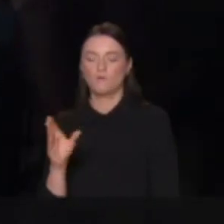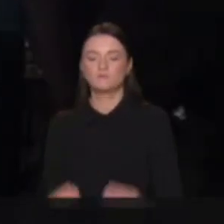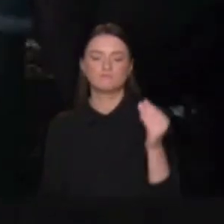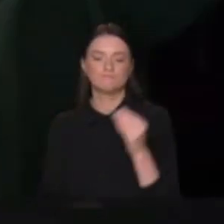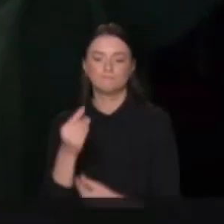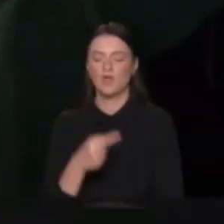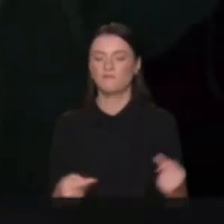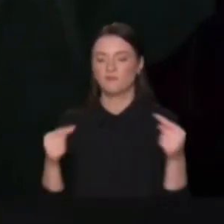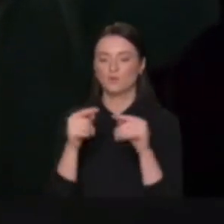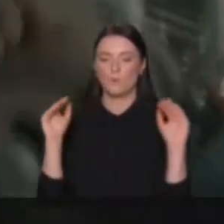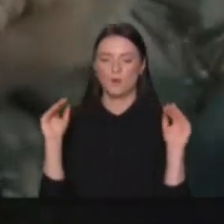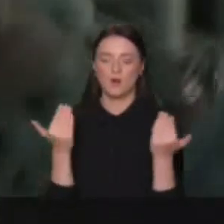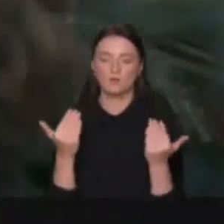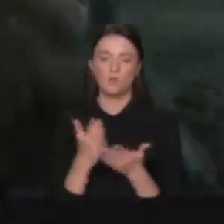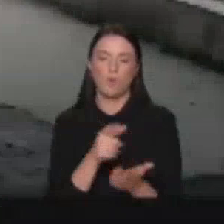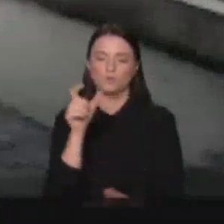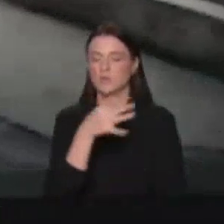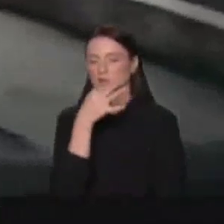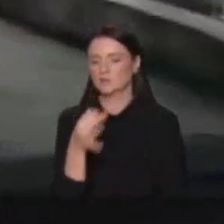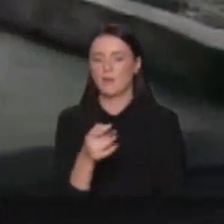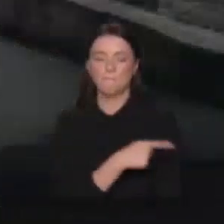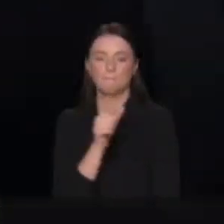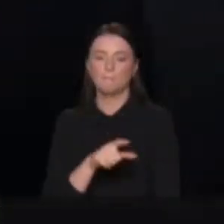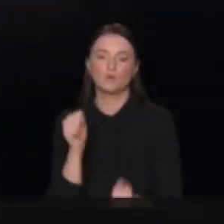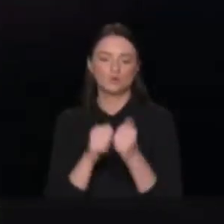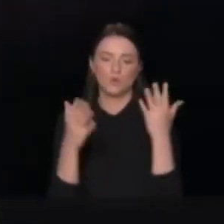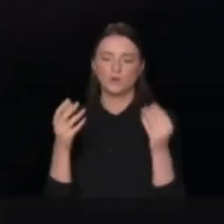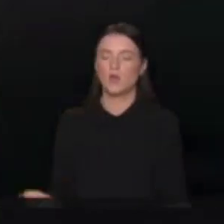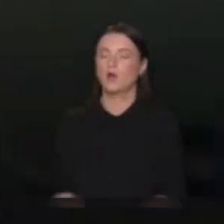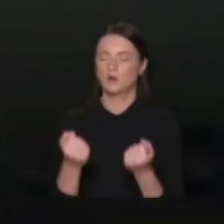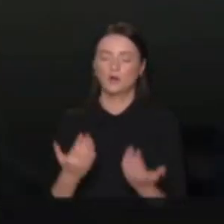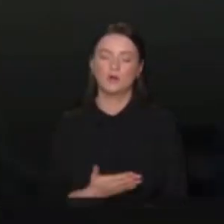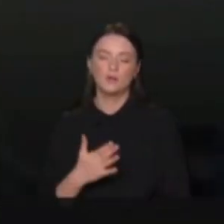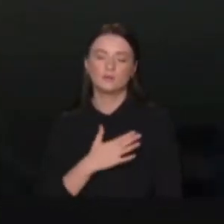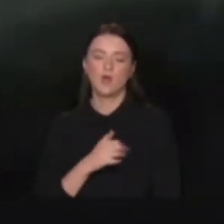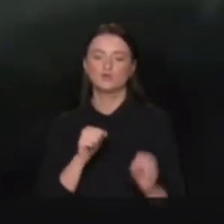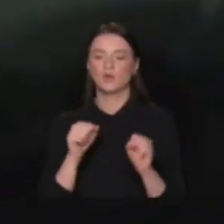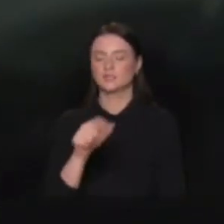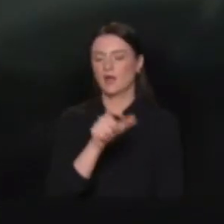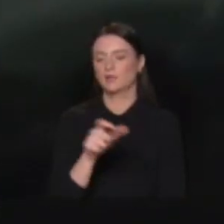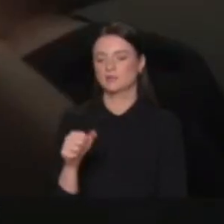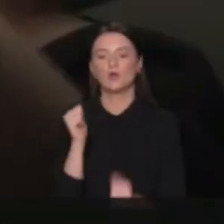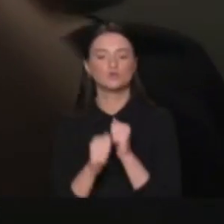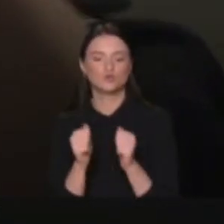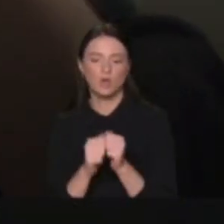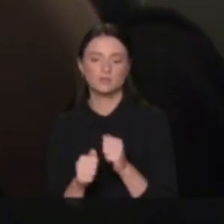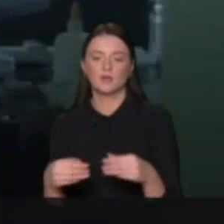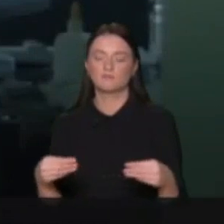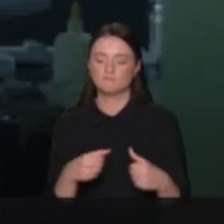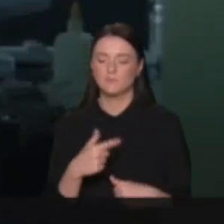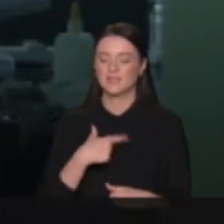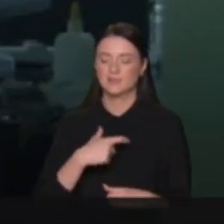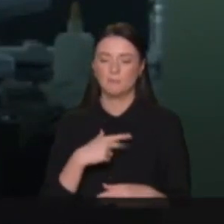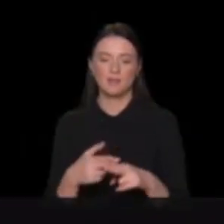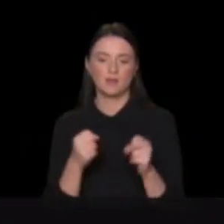відповідний ролик. Посадовець зазначив, цитую, «Медики щоденно рятують життя наших захисників, часто наражаючи себе на небезпеку.